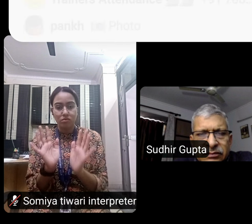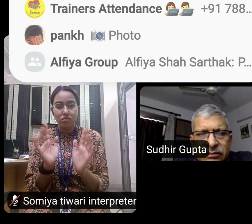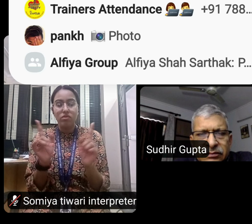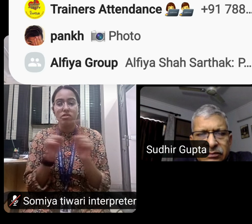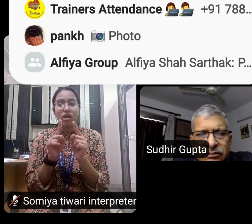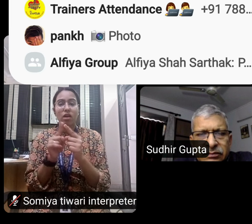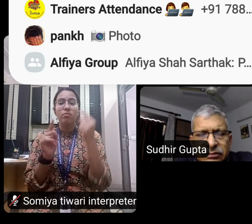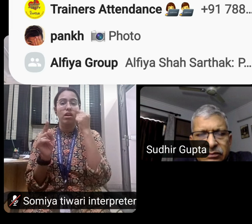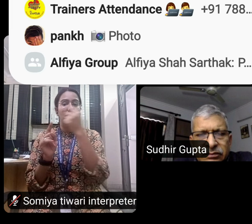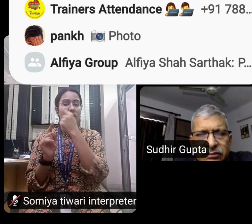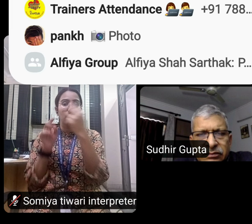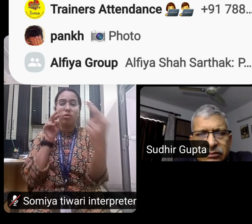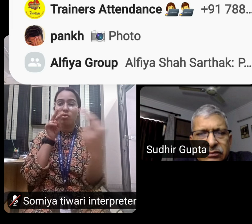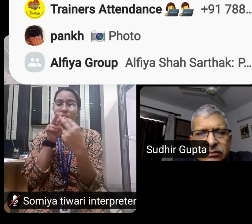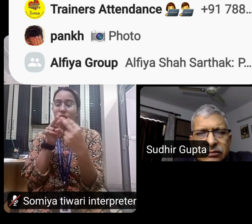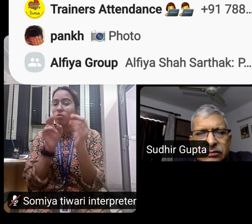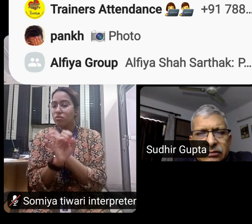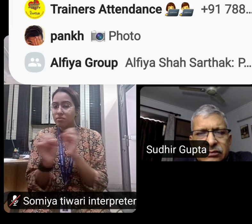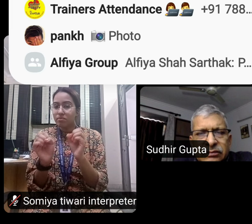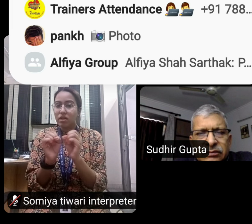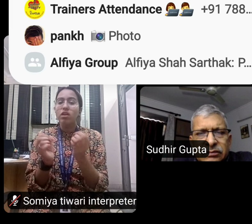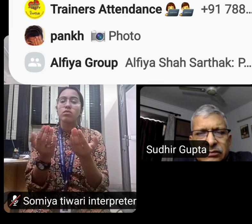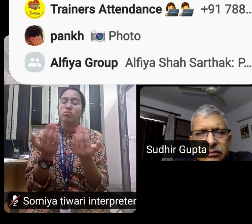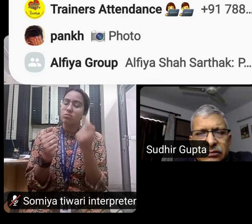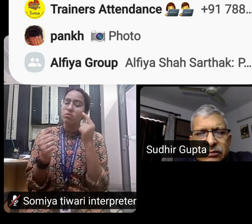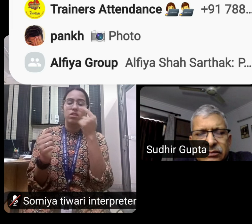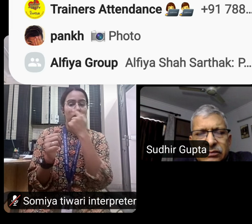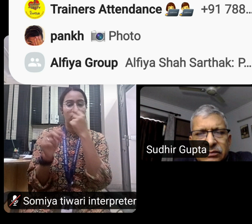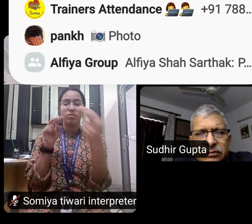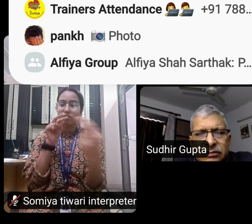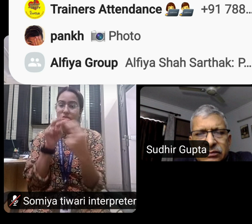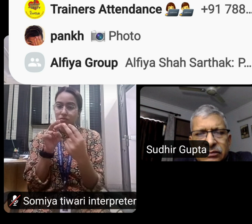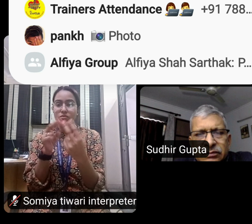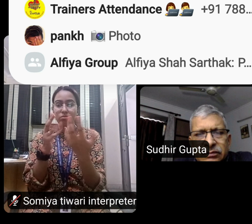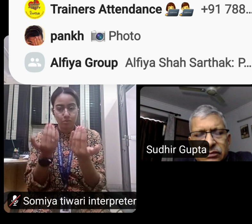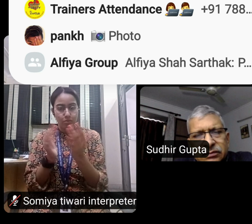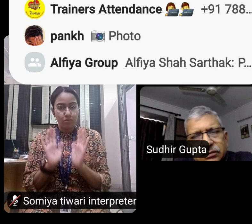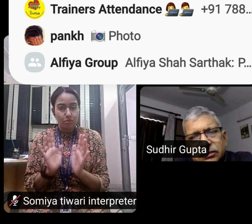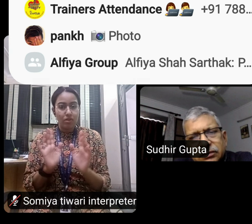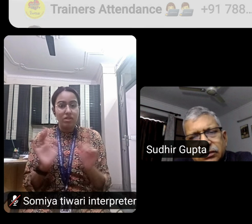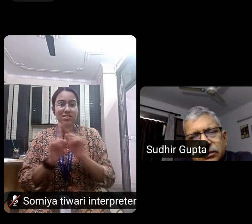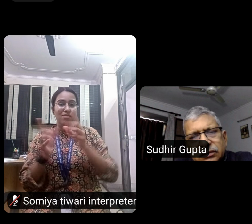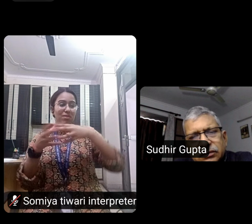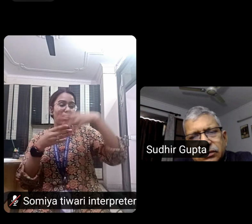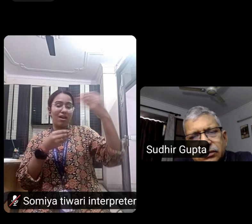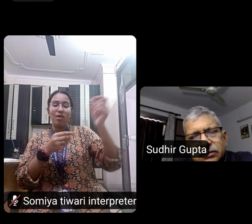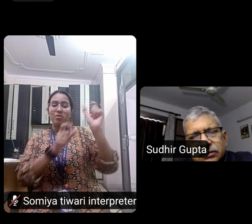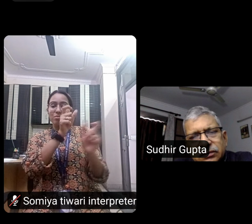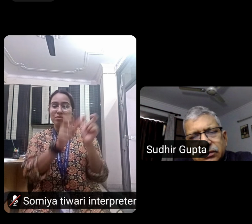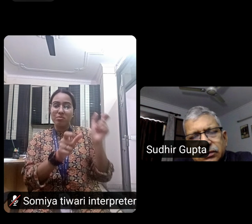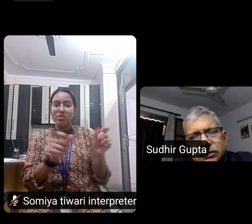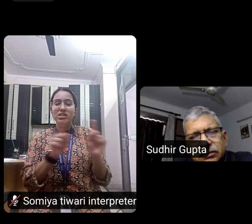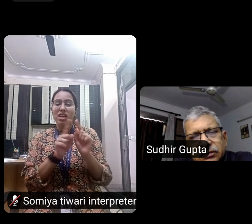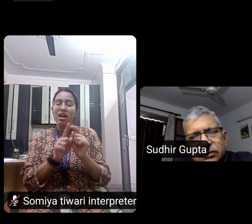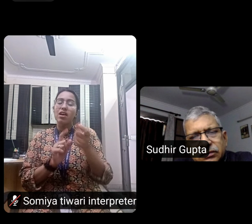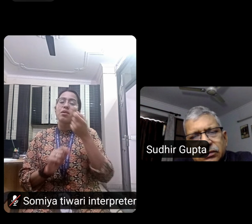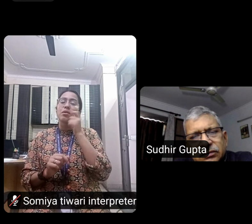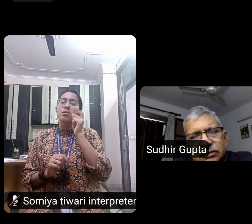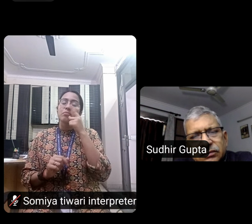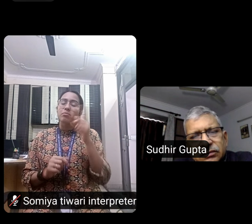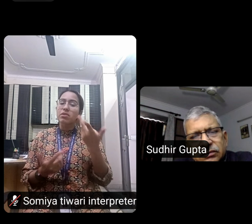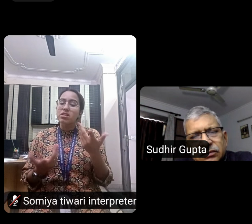आई कांटेक्ट नहीं कर रहा है, बच्चे जो है बाहरी दुनिया को इंटरेक्ट नहीं कर रहे हैं, कोई पेरेंट्स